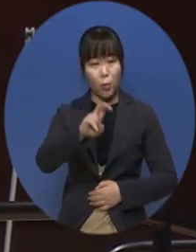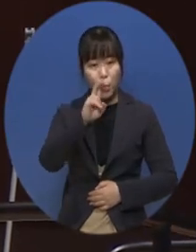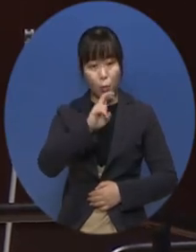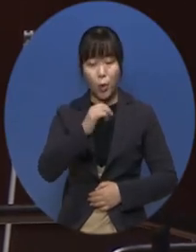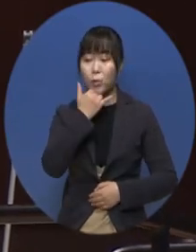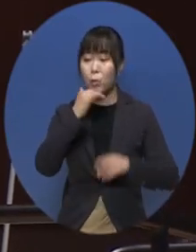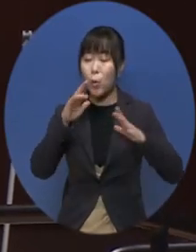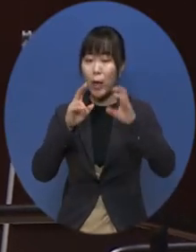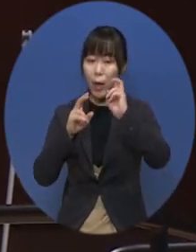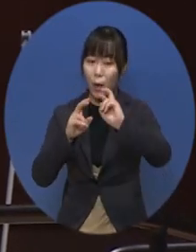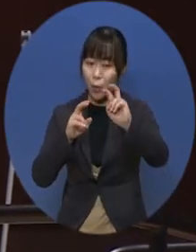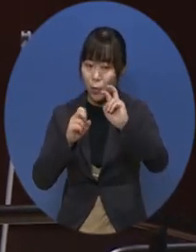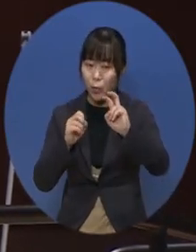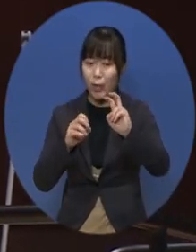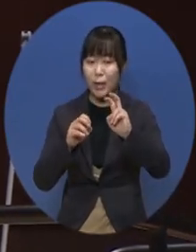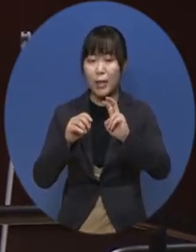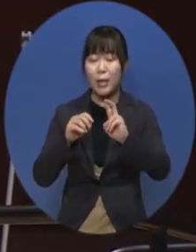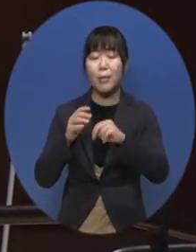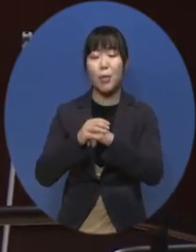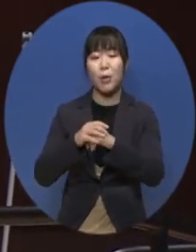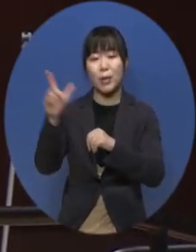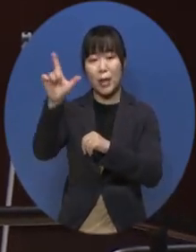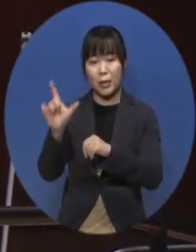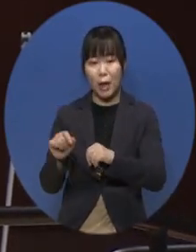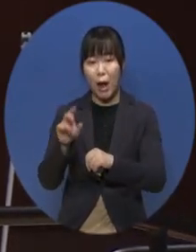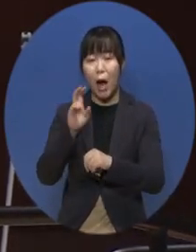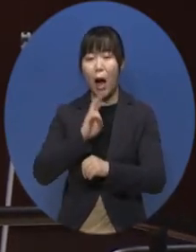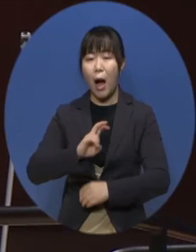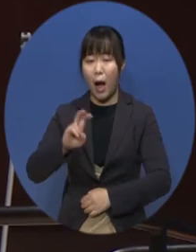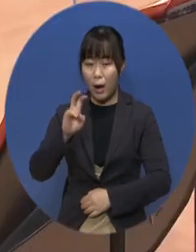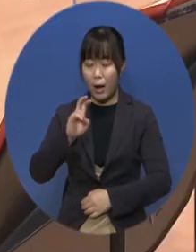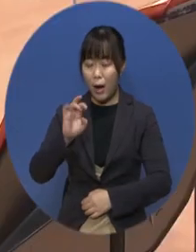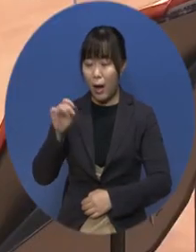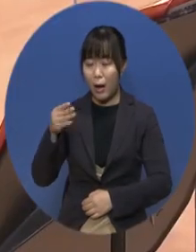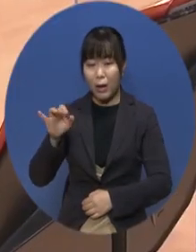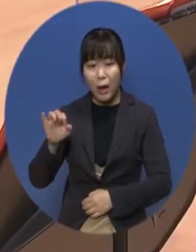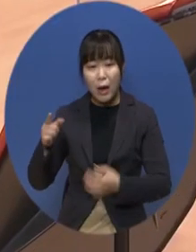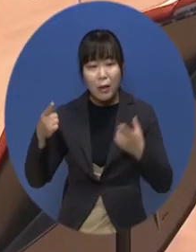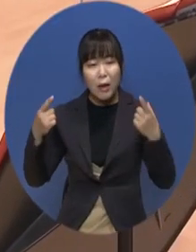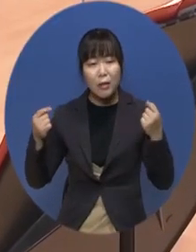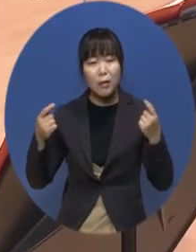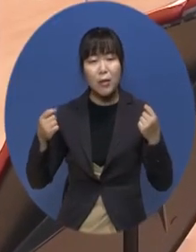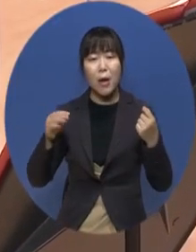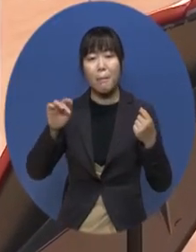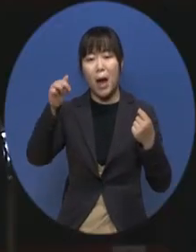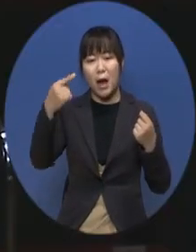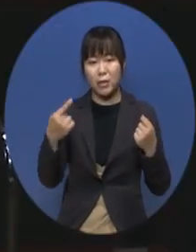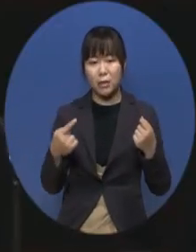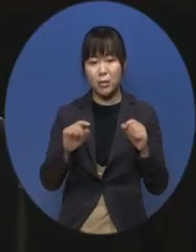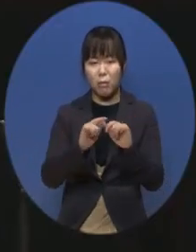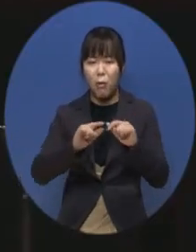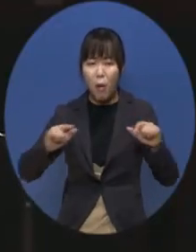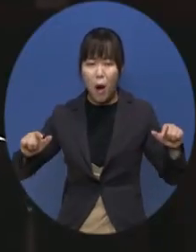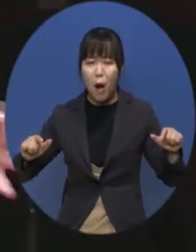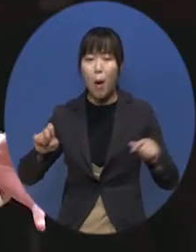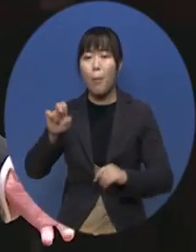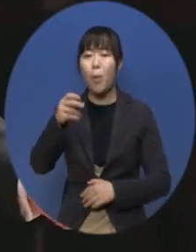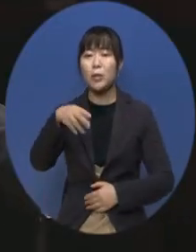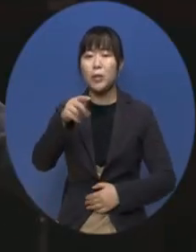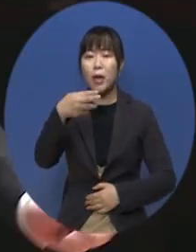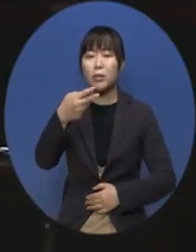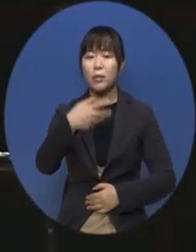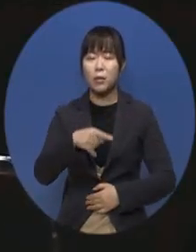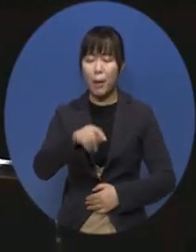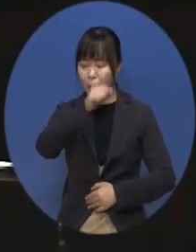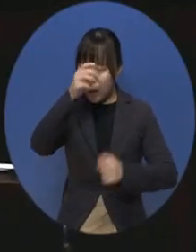독일 가곡과 이탈리아풍 아리아를 비롯한 바흐풍 코랄에 이르기까지 모차르트가 평생에